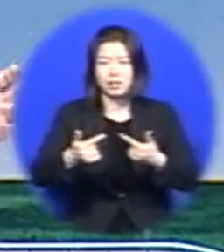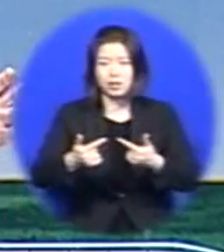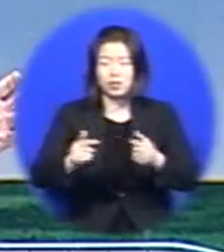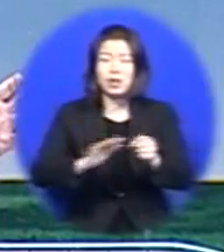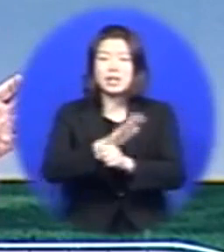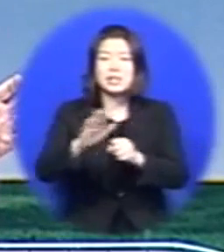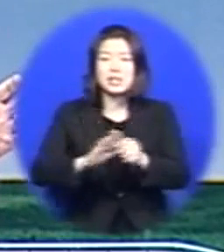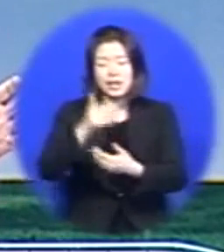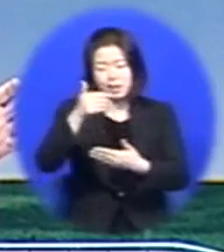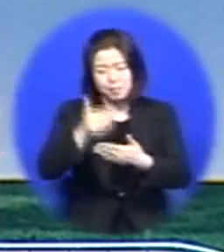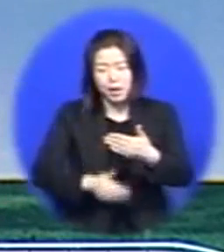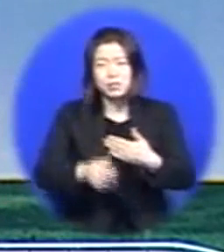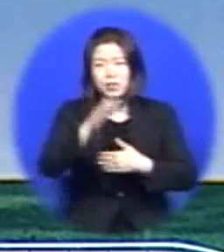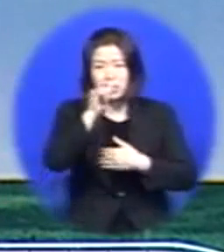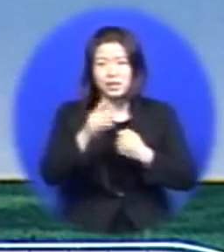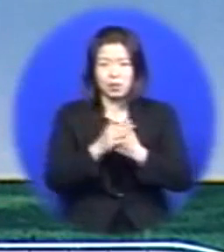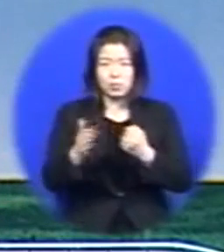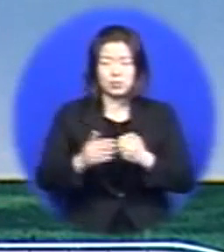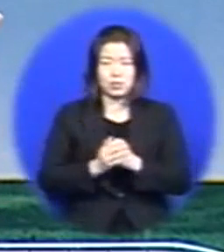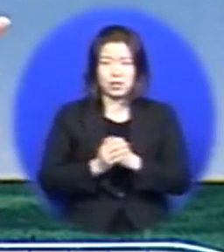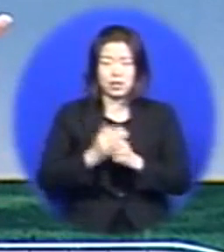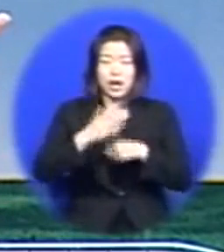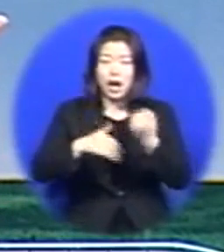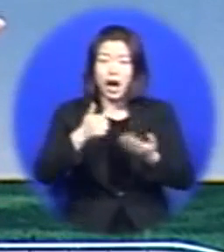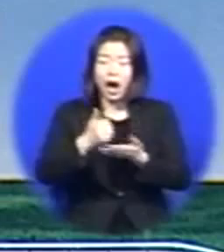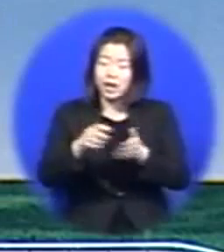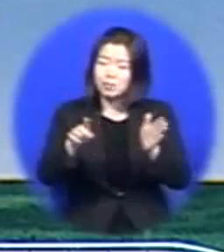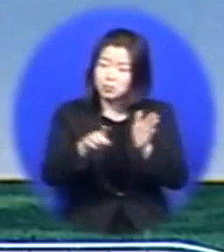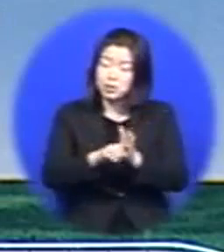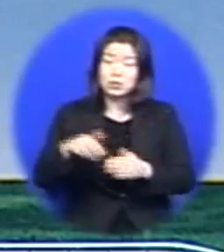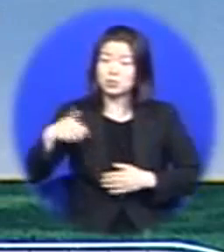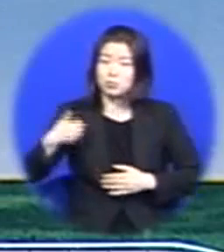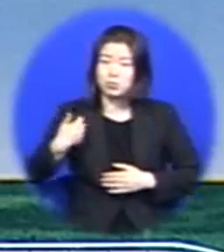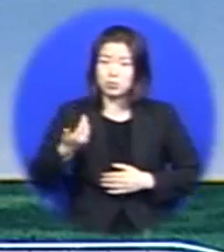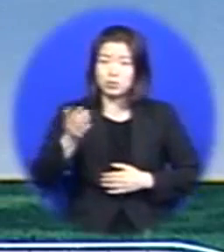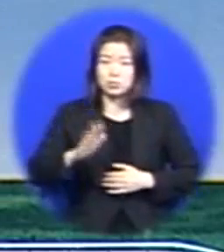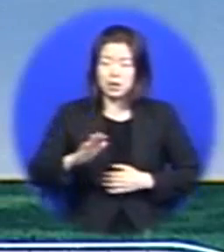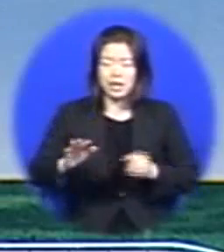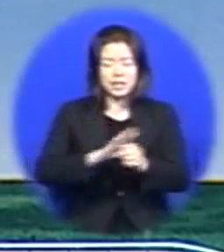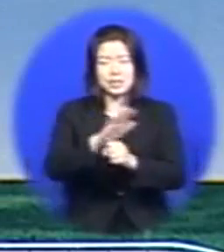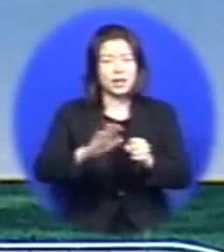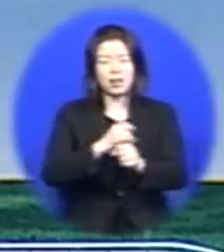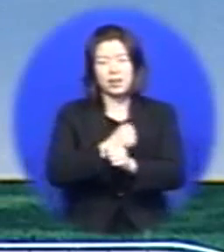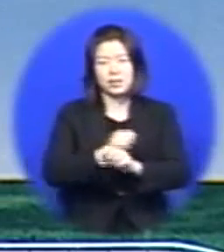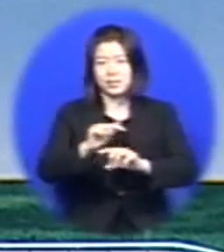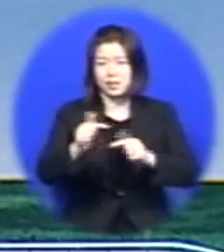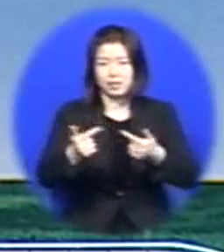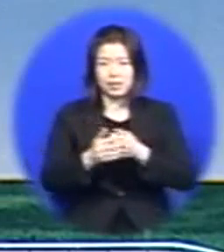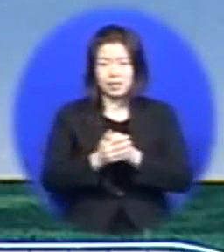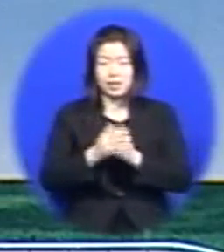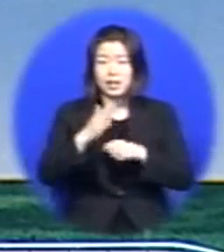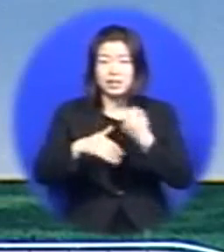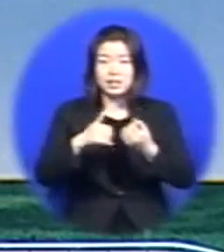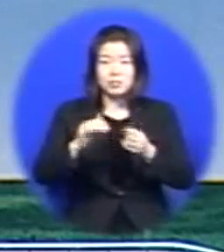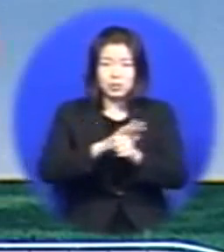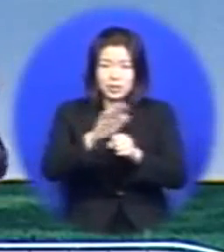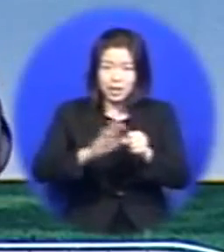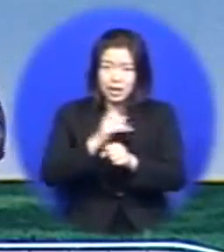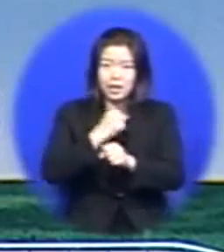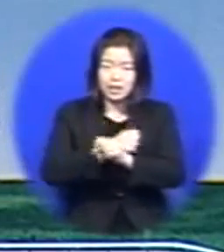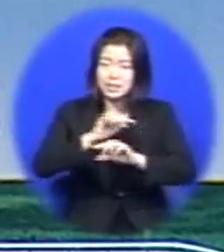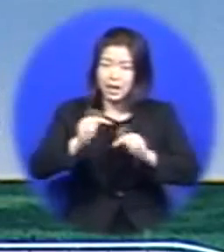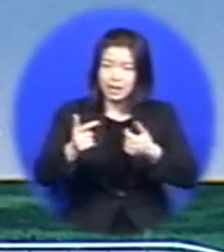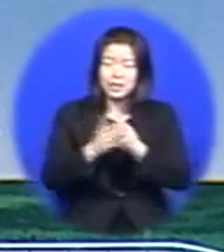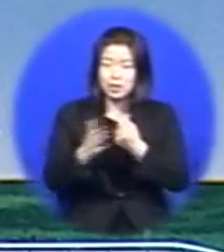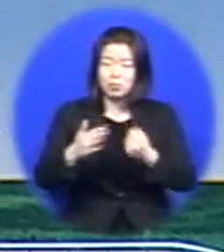사랑이 빠져 있는 거예요. 하나님을 믿는지는 모르지만 사랑하지는 않아요. 사랑하지 않으니까